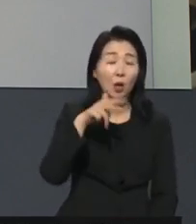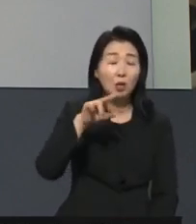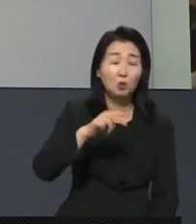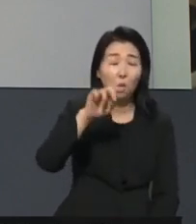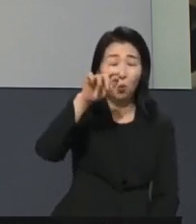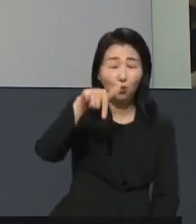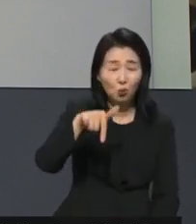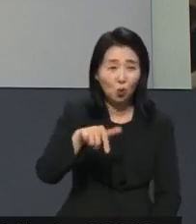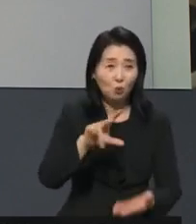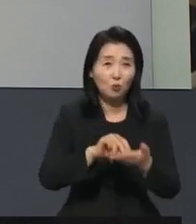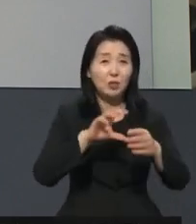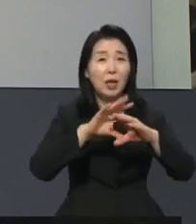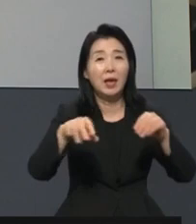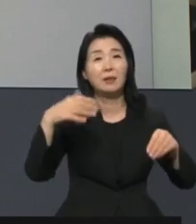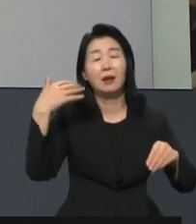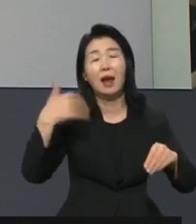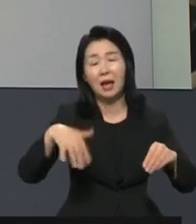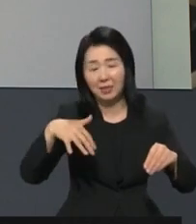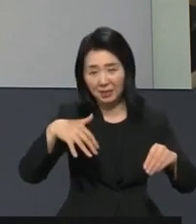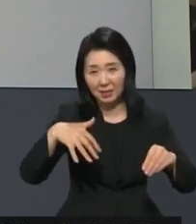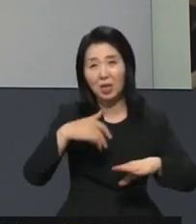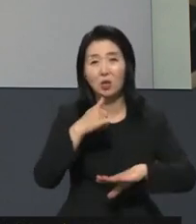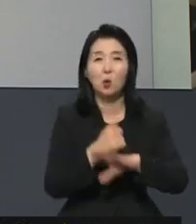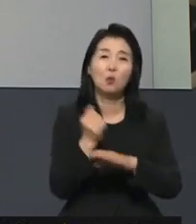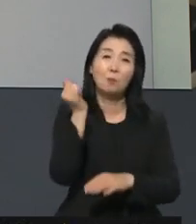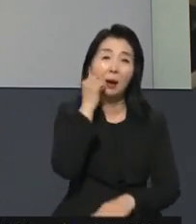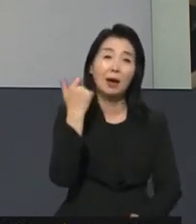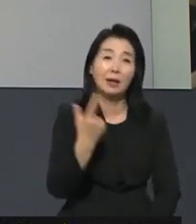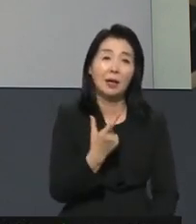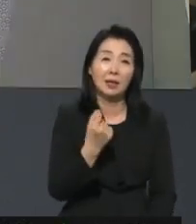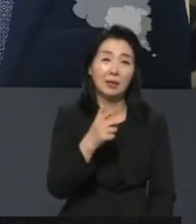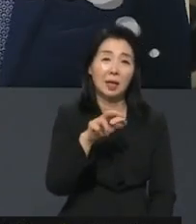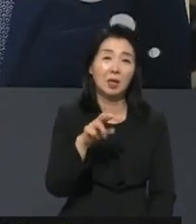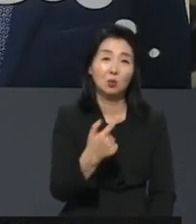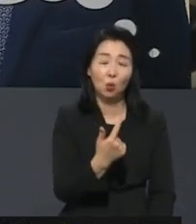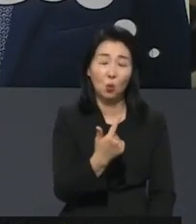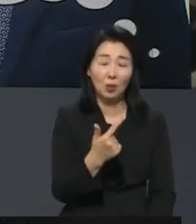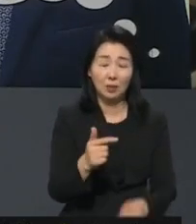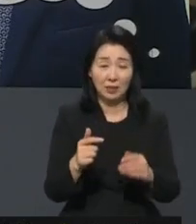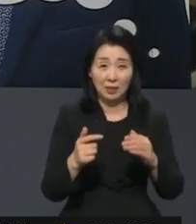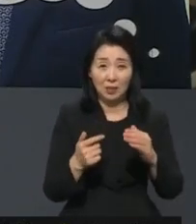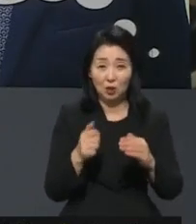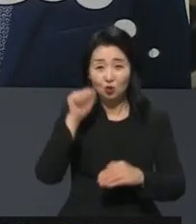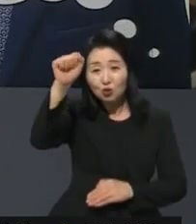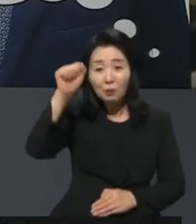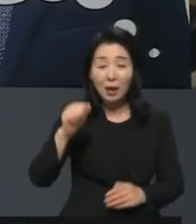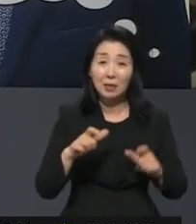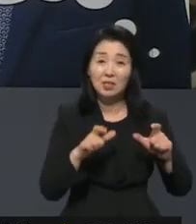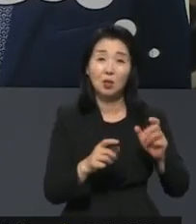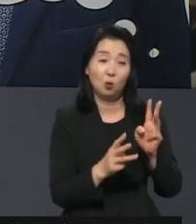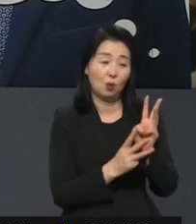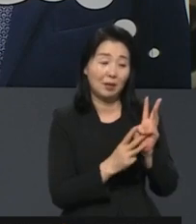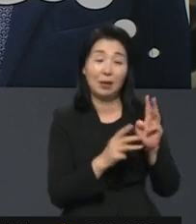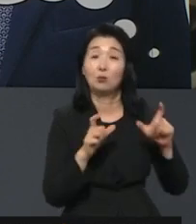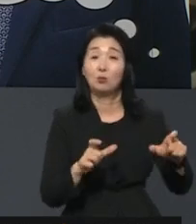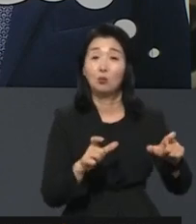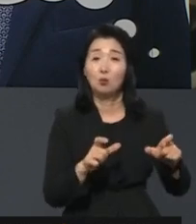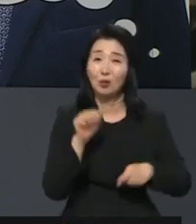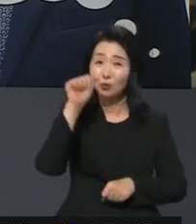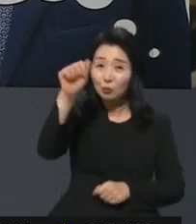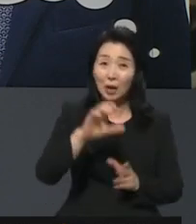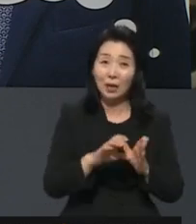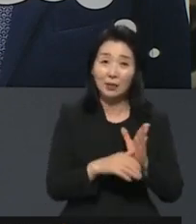아직 건너지 못한 업보라고 표현을 했습니다. 조 전 장관의 예상 지역구는 서울 관악인데요. 출마를 할